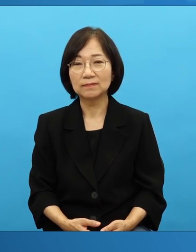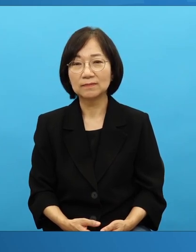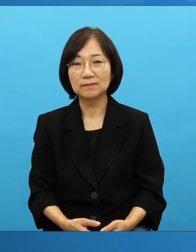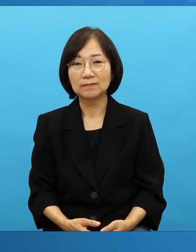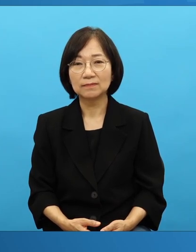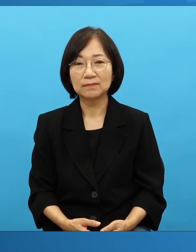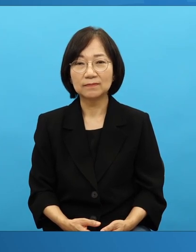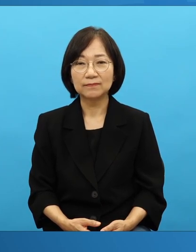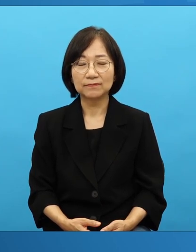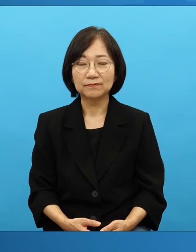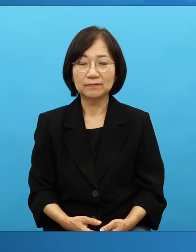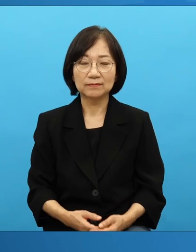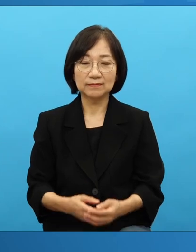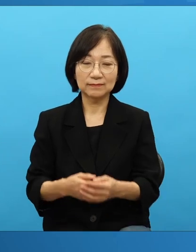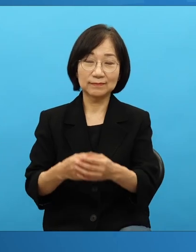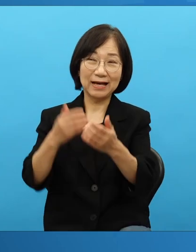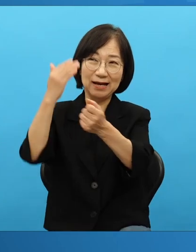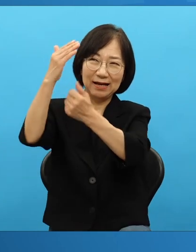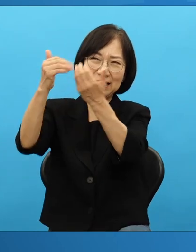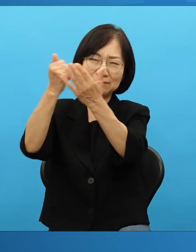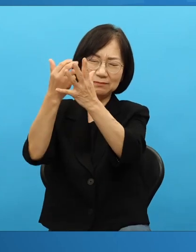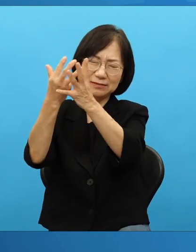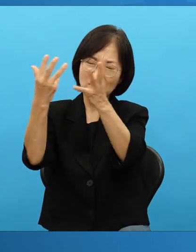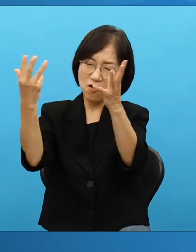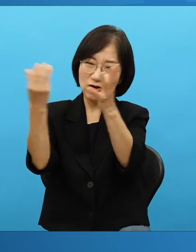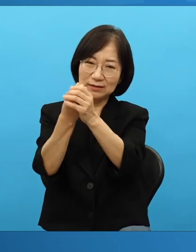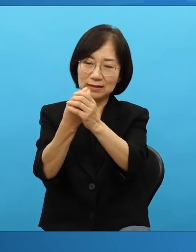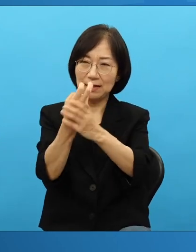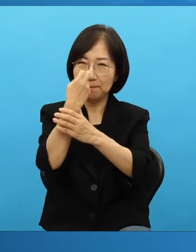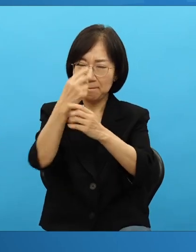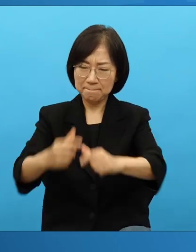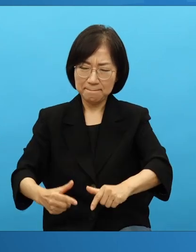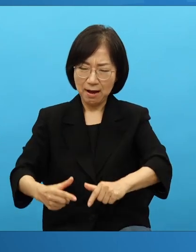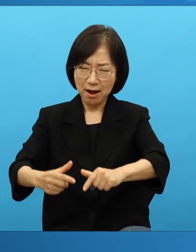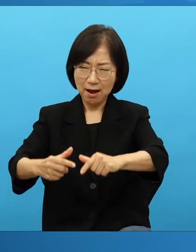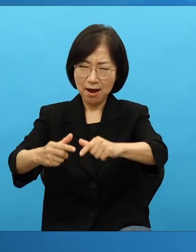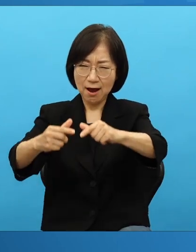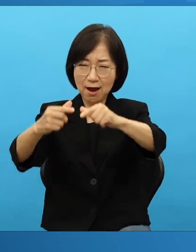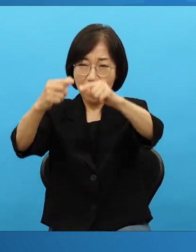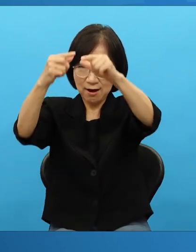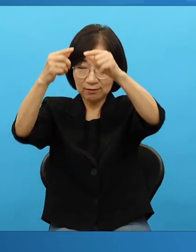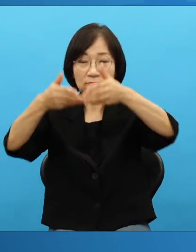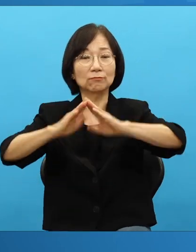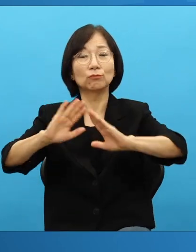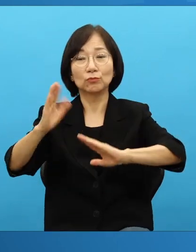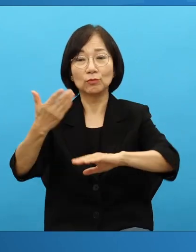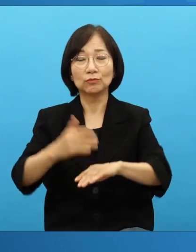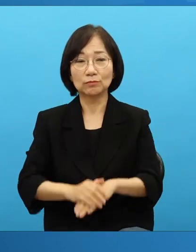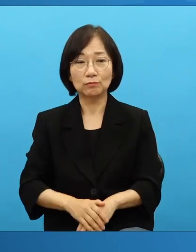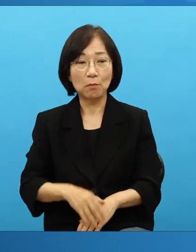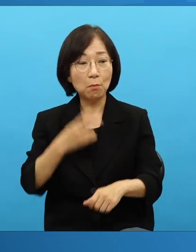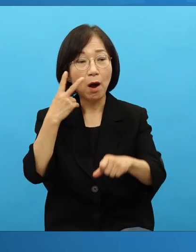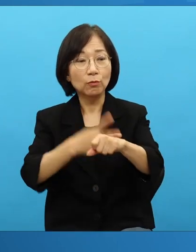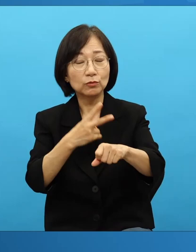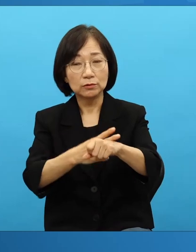절대 망대가 서게 돼요. 会筑起绝对网楼。 보세요, 바울이 옮긴 곳에 절대 망대가 서게